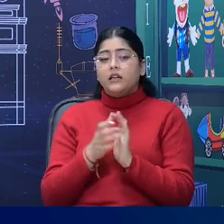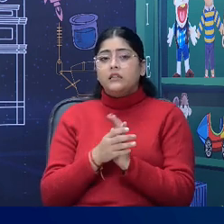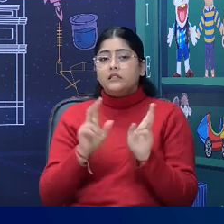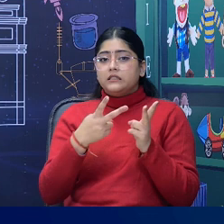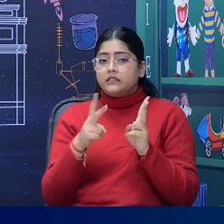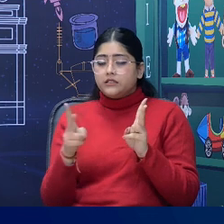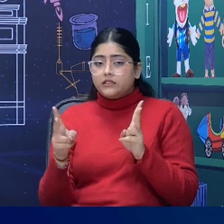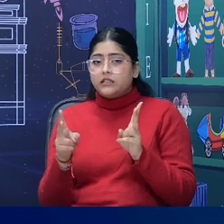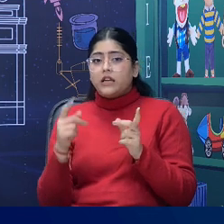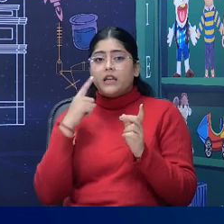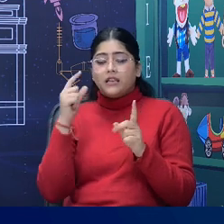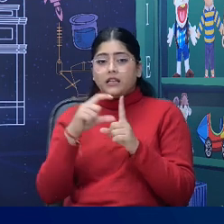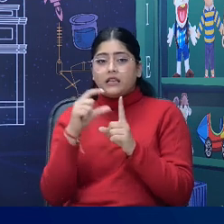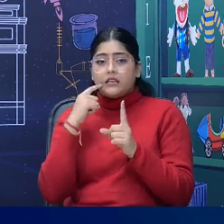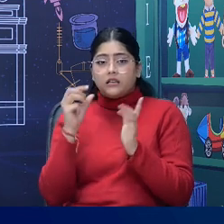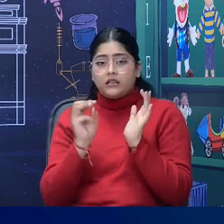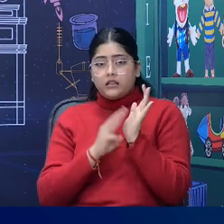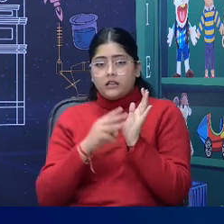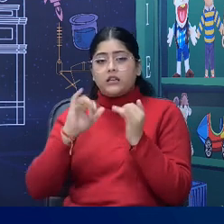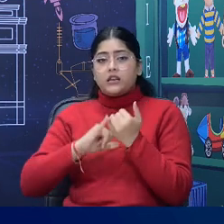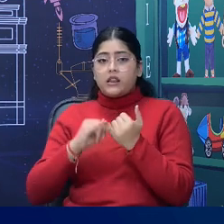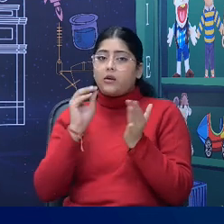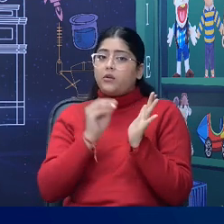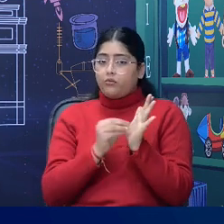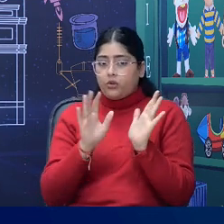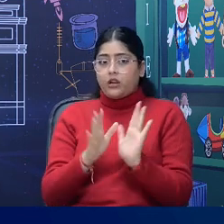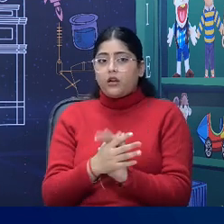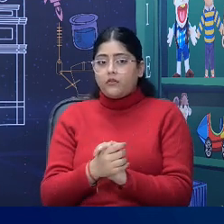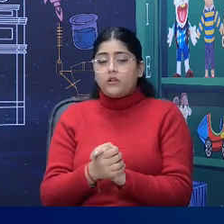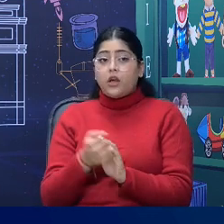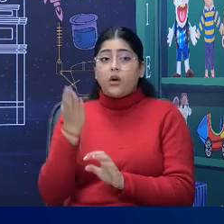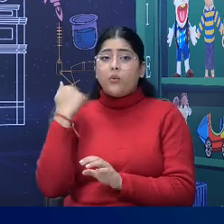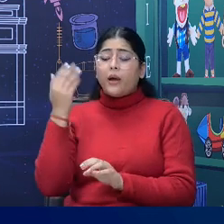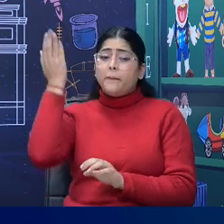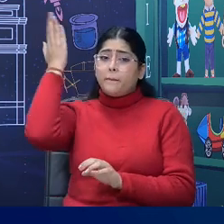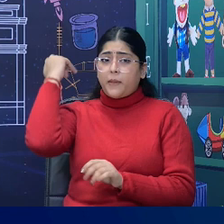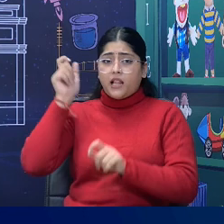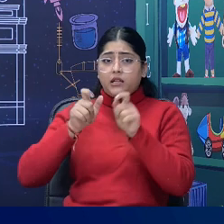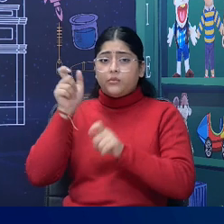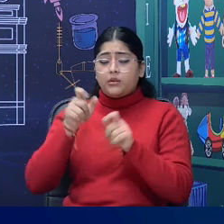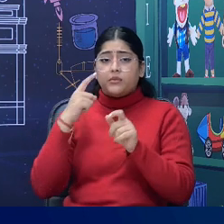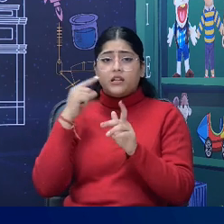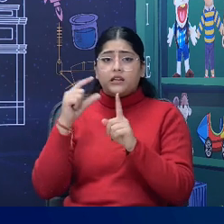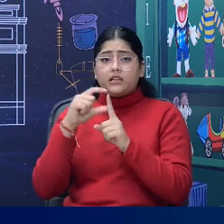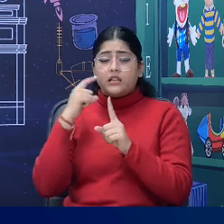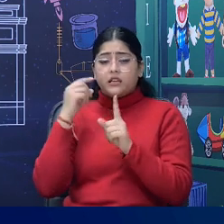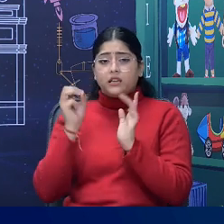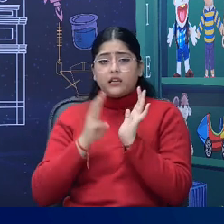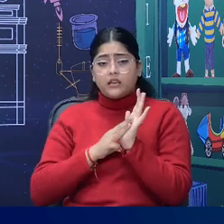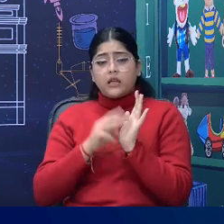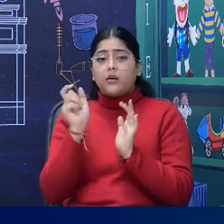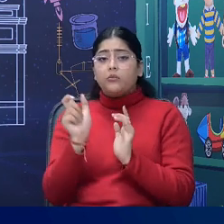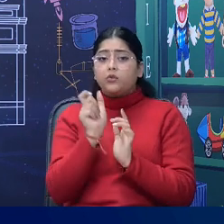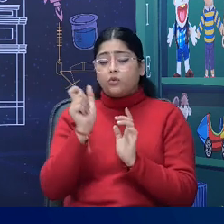वो व्यंग को धारदार बना है क्योंकि उस समय के लोग उन चीजों से ज्यादा समझते थे पहले लोग उस तरह से पढ़े लिखे तो होते नहीं थे